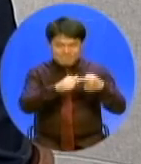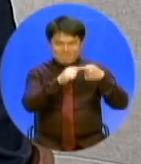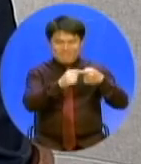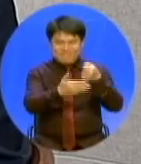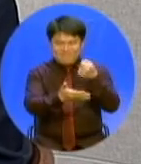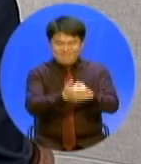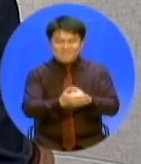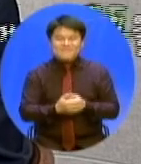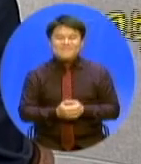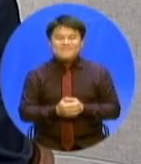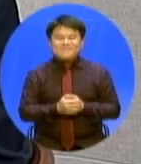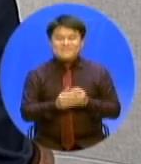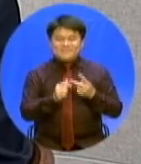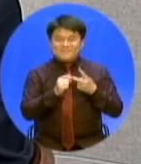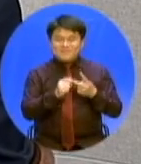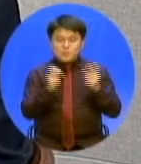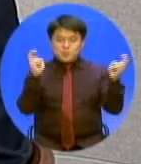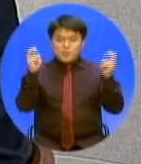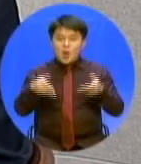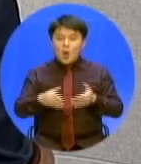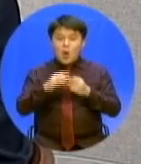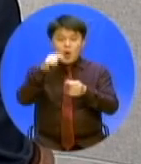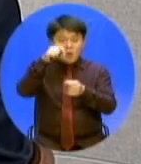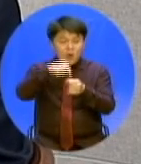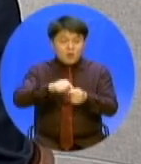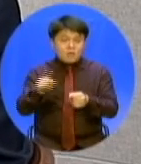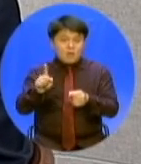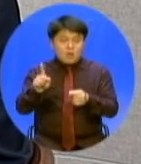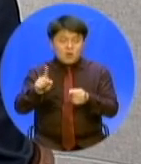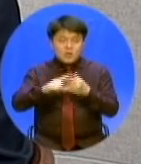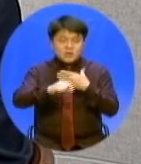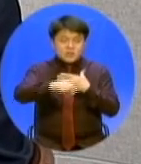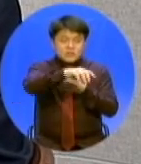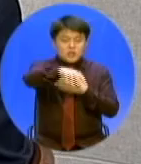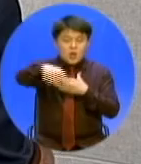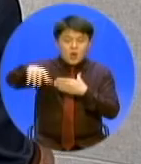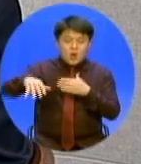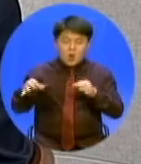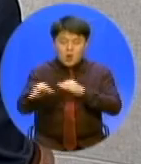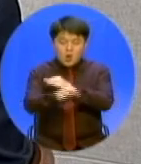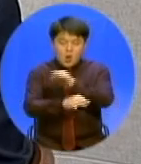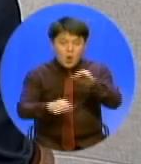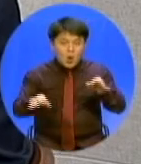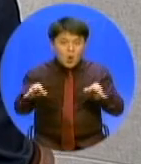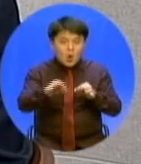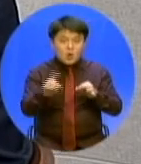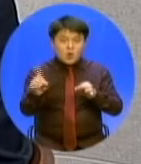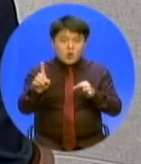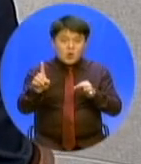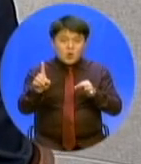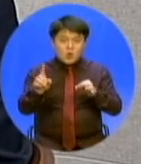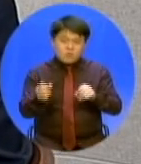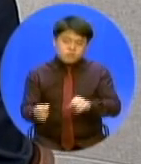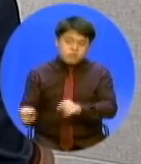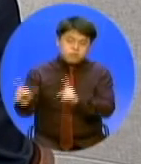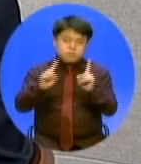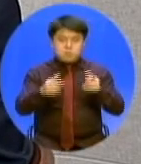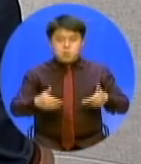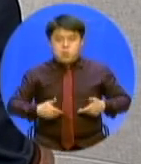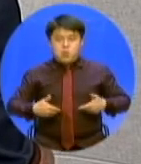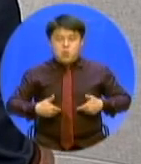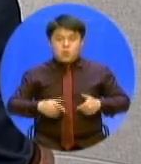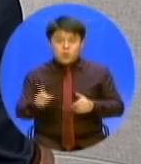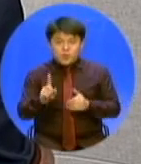정하고 네. 또 회사 설립 목적이나 취지가 바로 네. 지역 경제, 경기 내지는 경제 회생입니다. 네.